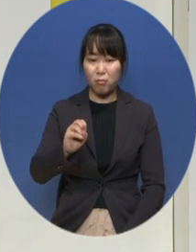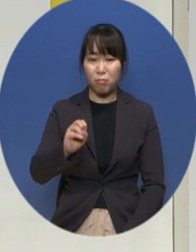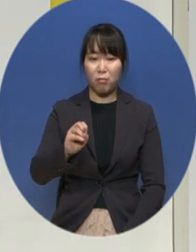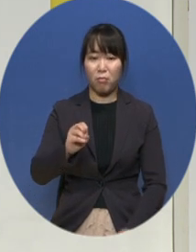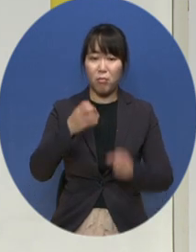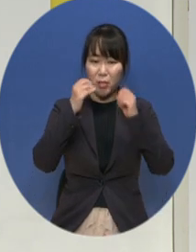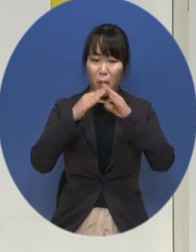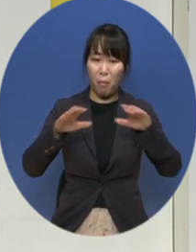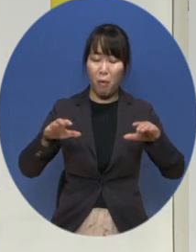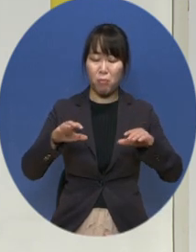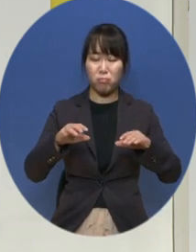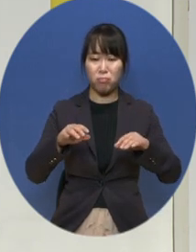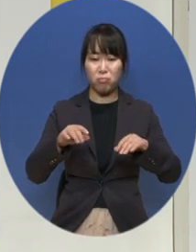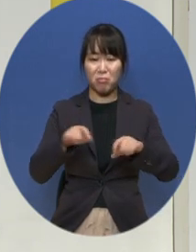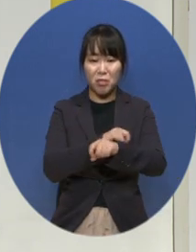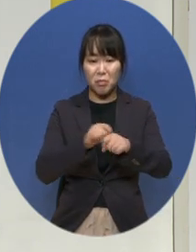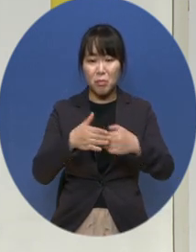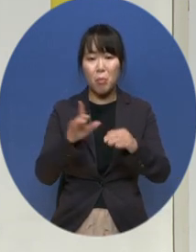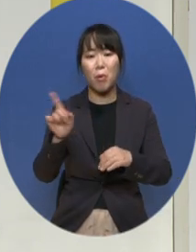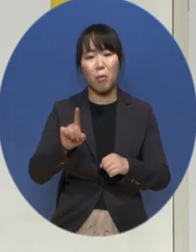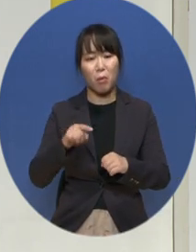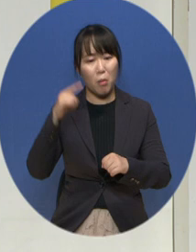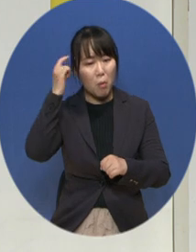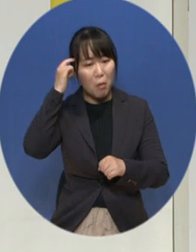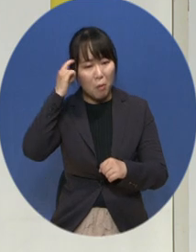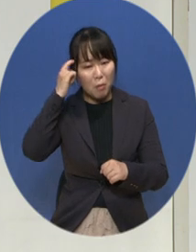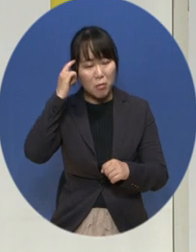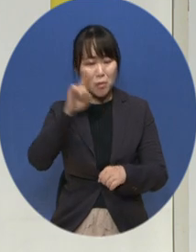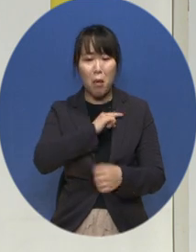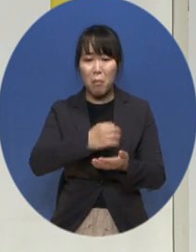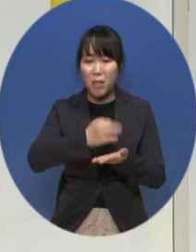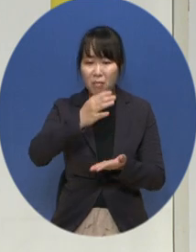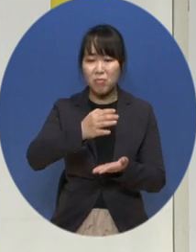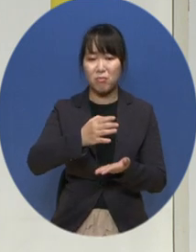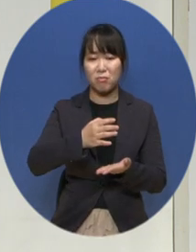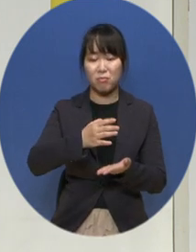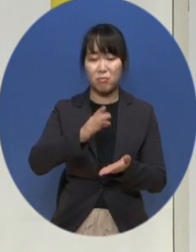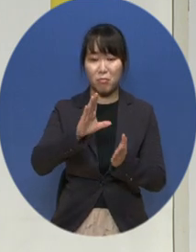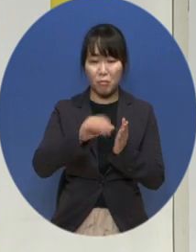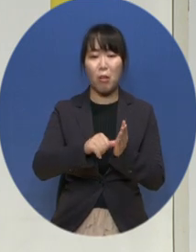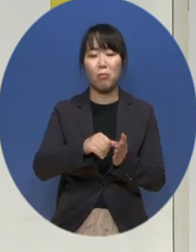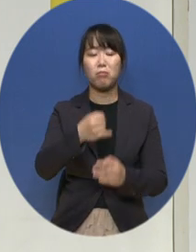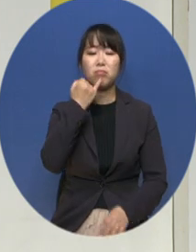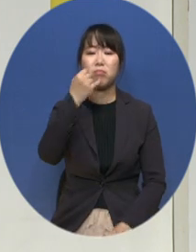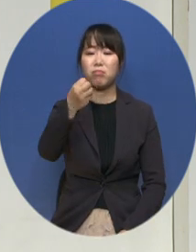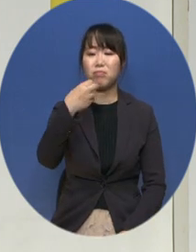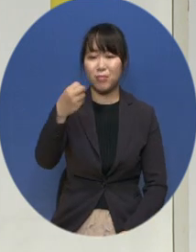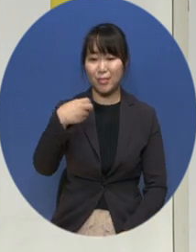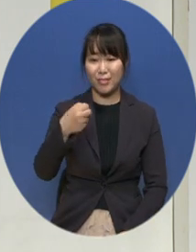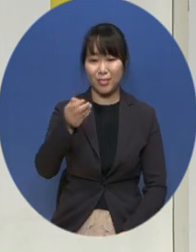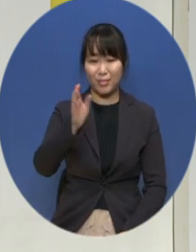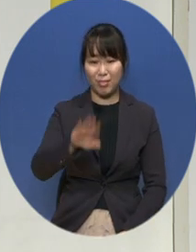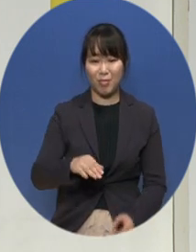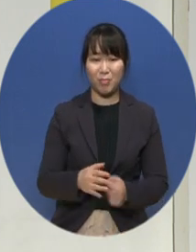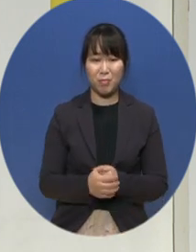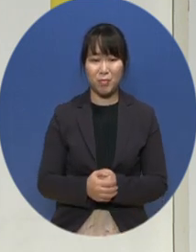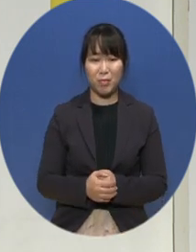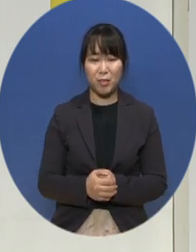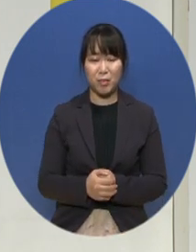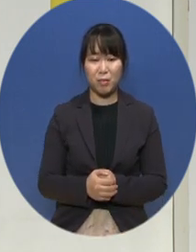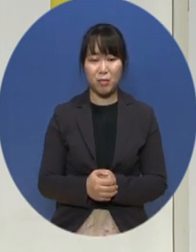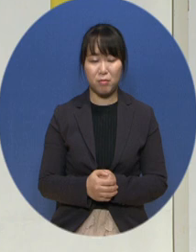새마을 특실 있나 캡 싼 새 말이 없으니까 그 때는 타고 다니라 그저 때요 예 9 막